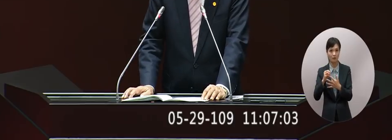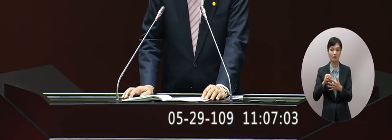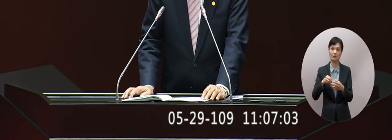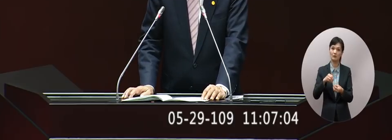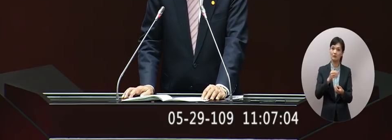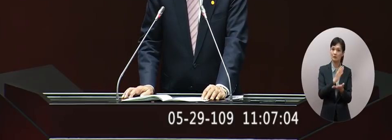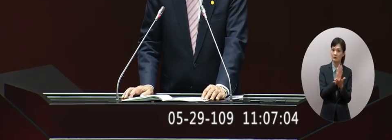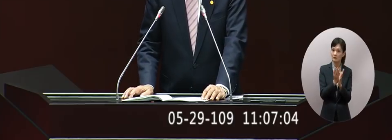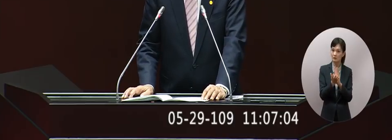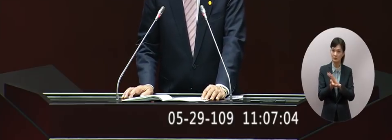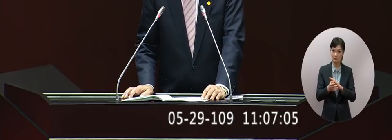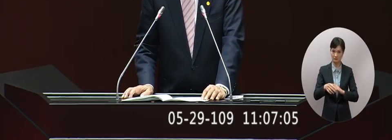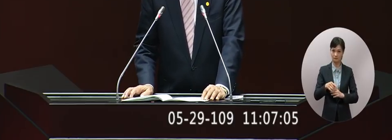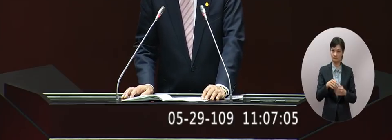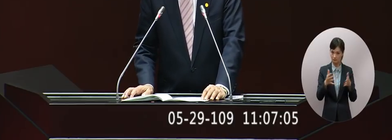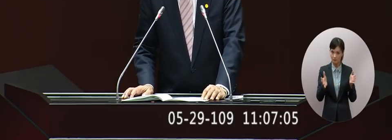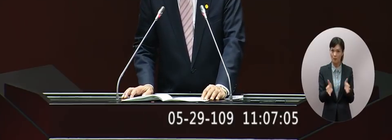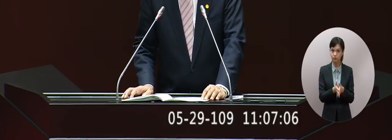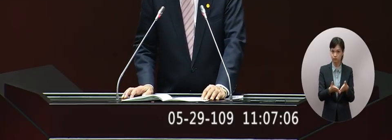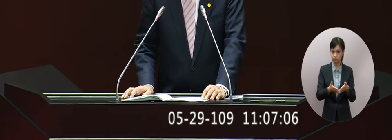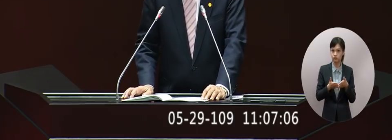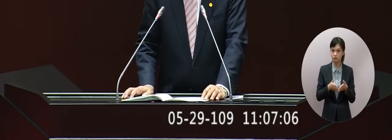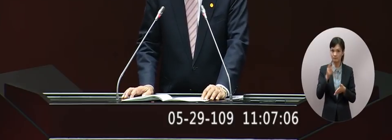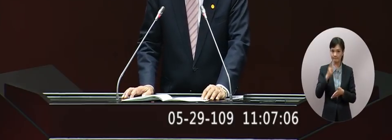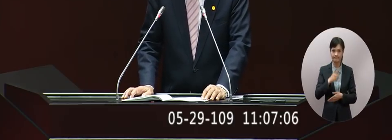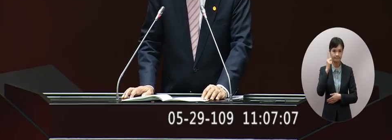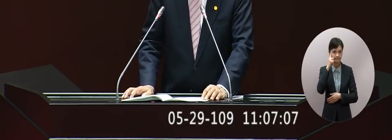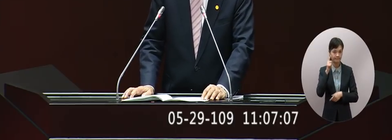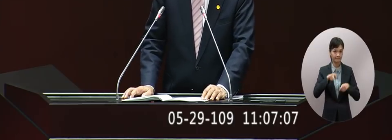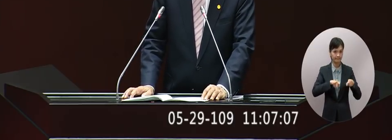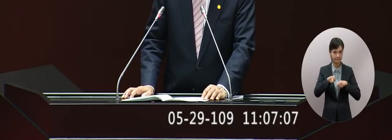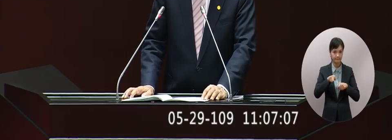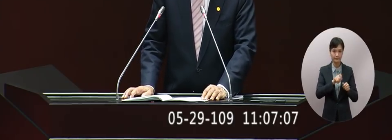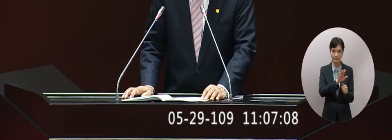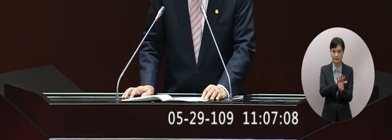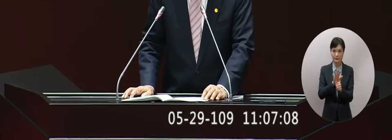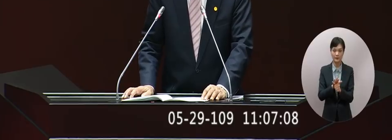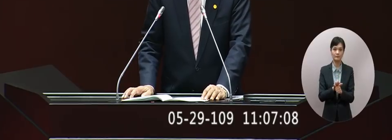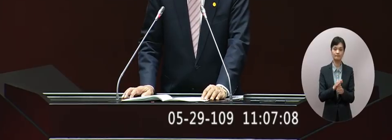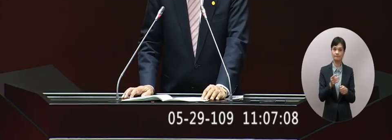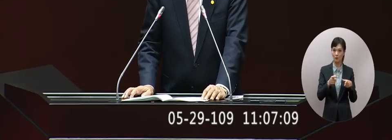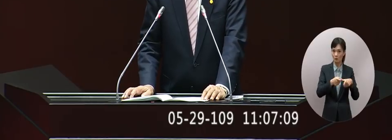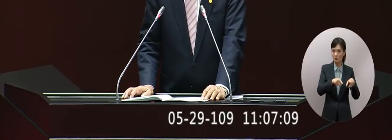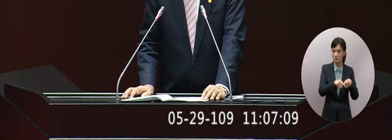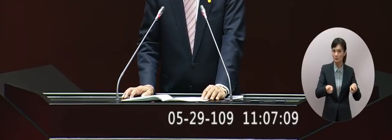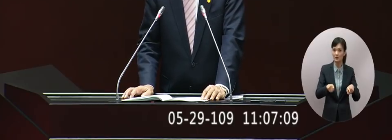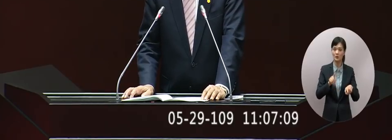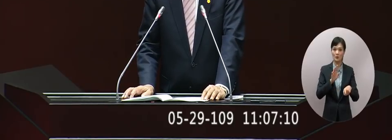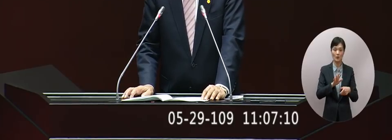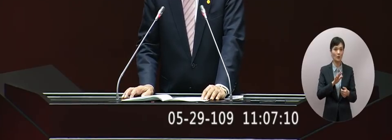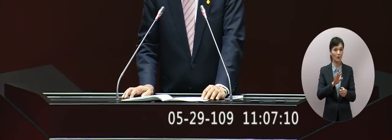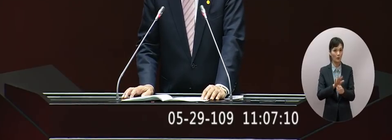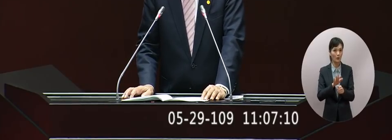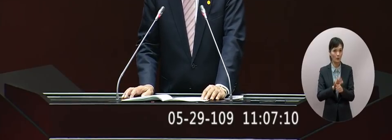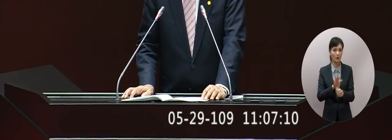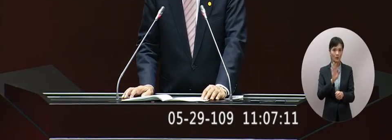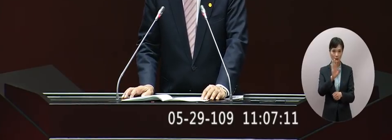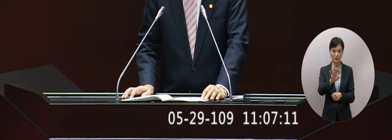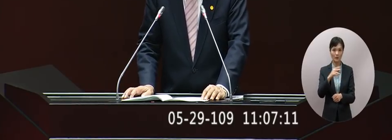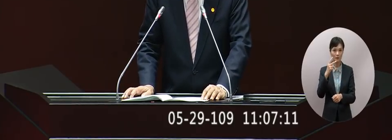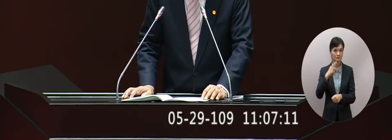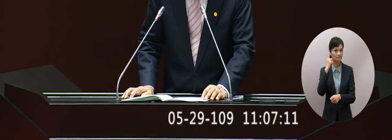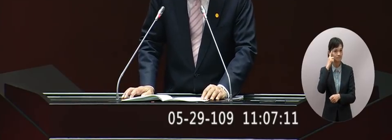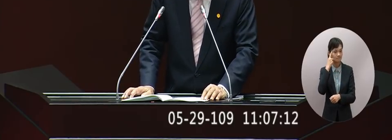迁，都要建立有效、灵活、公平、能够讲优汰劣的